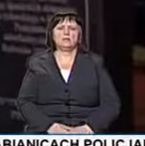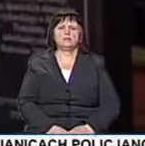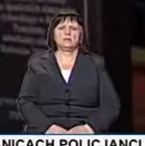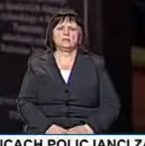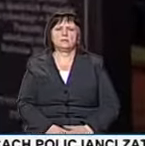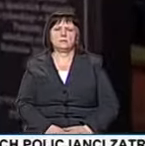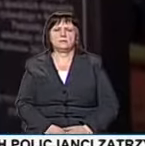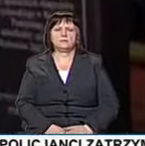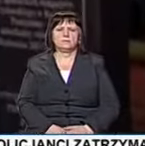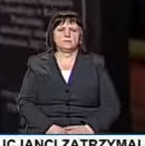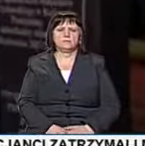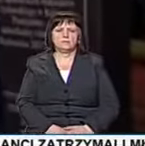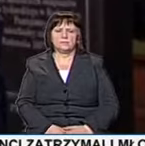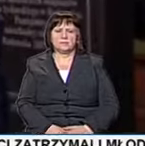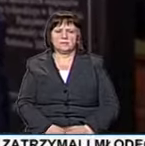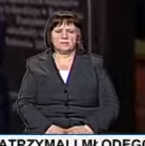Bagdanski,